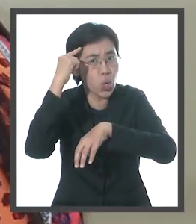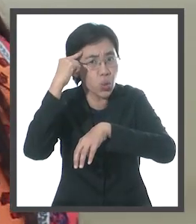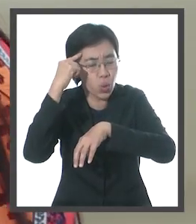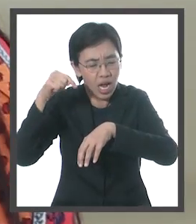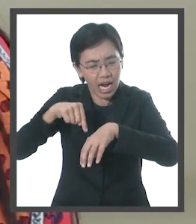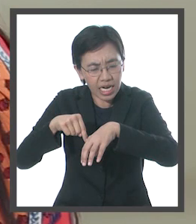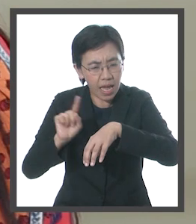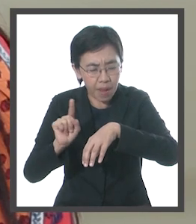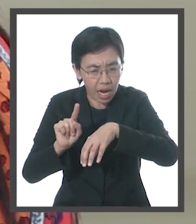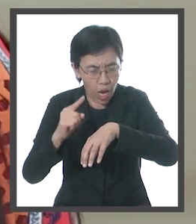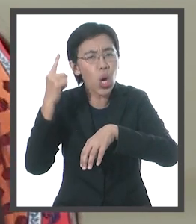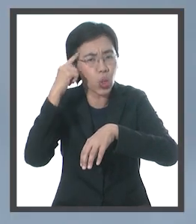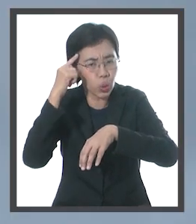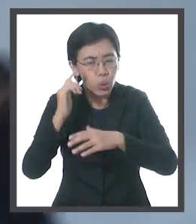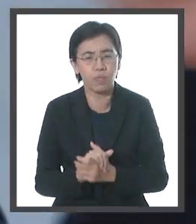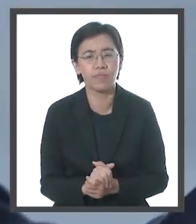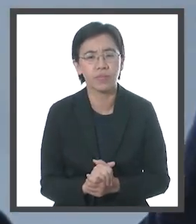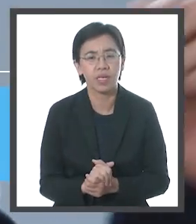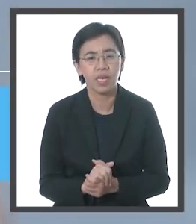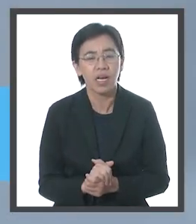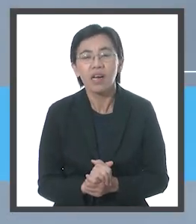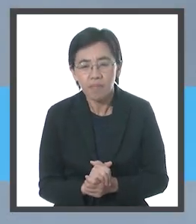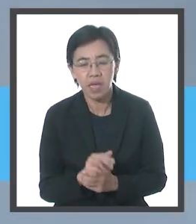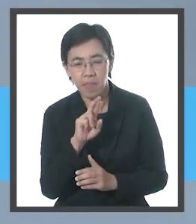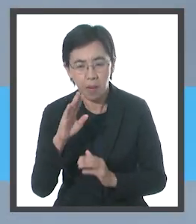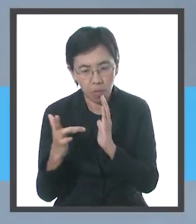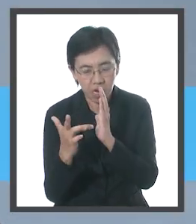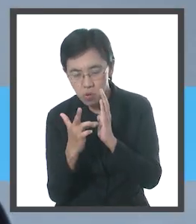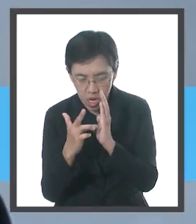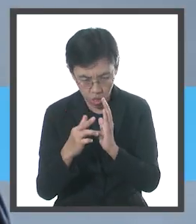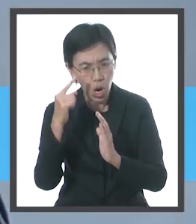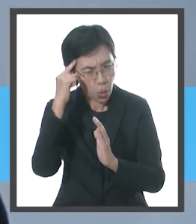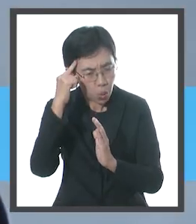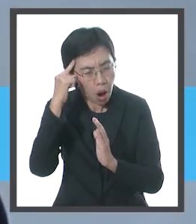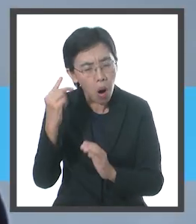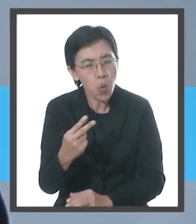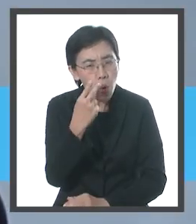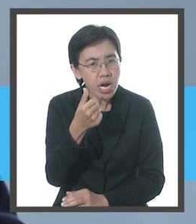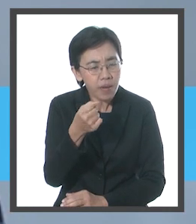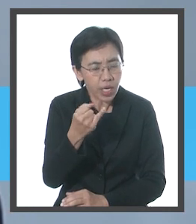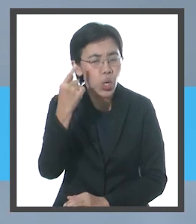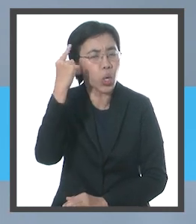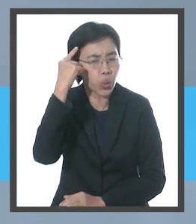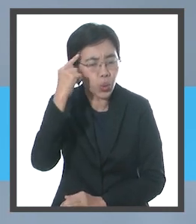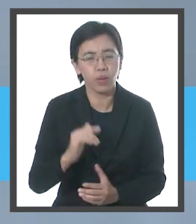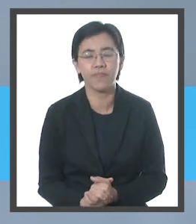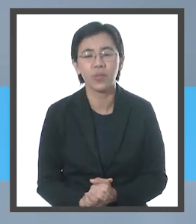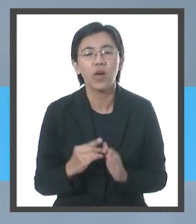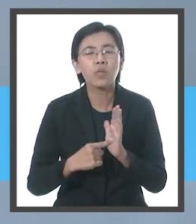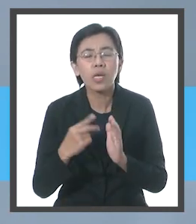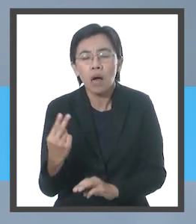ได้ ใช่และข้างในก็จะถูกเซ็นเซอร์ไว้หมดฉะนั้นเราจะรู้เลยว่าถ้ามีการมีปัญหาเรื่องเกี่ยวกับคุณภาพอาก